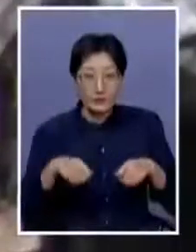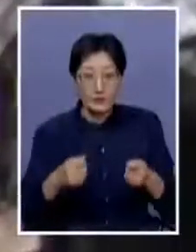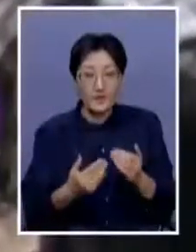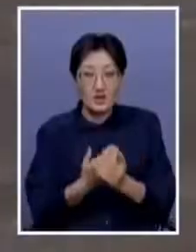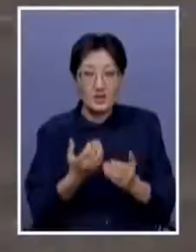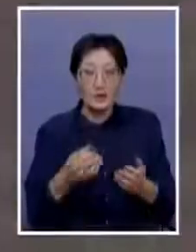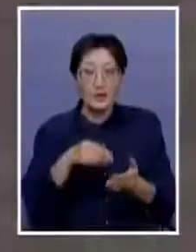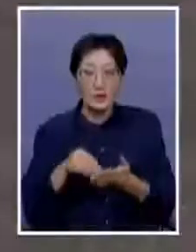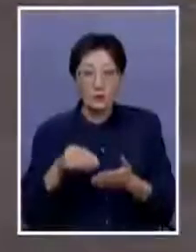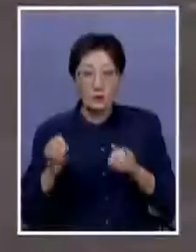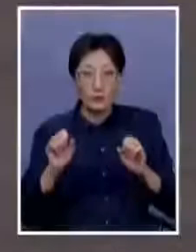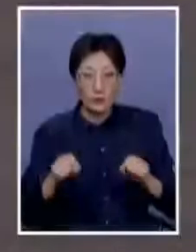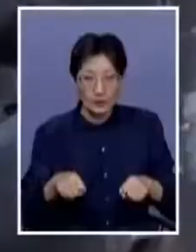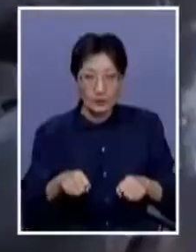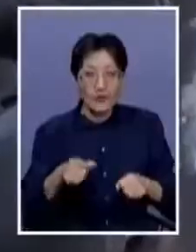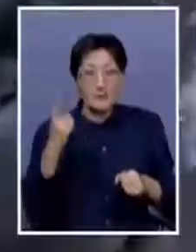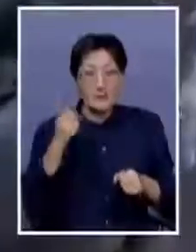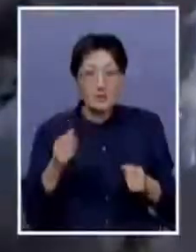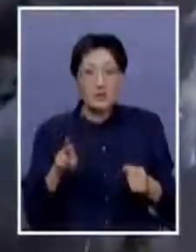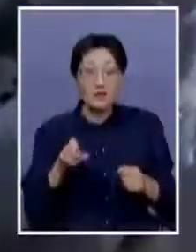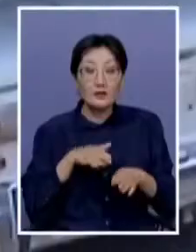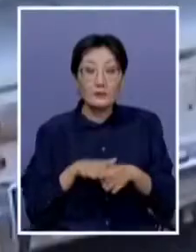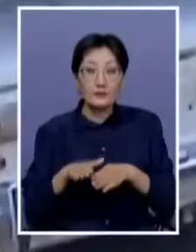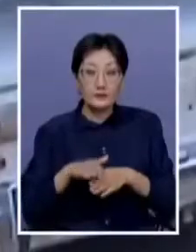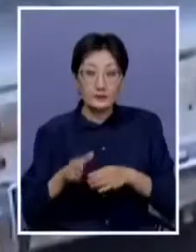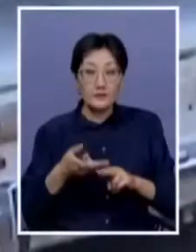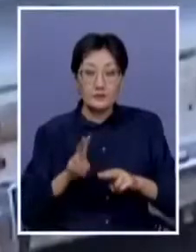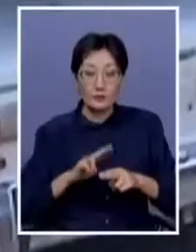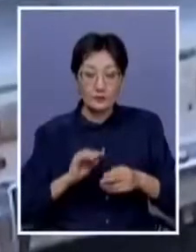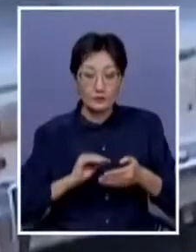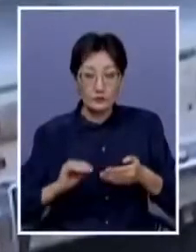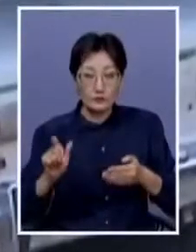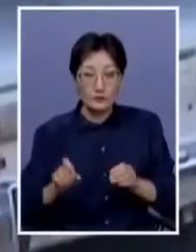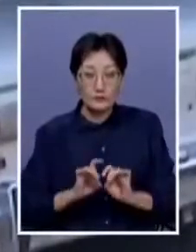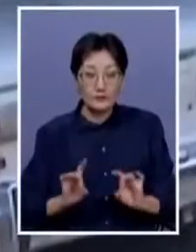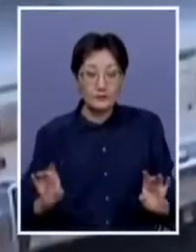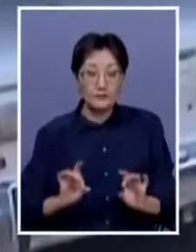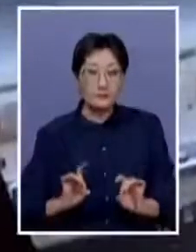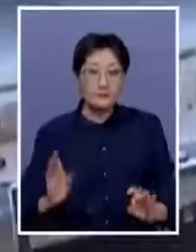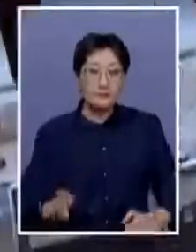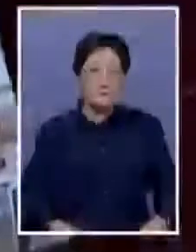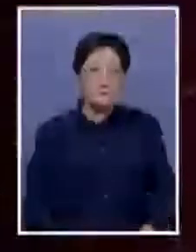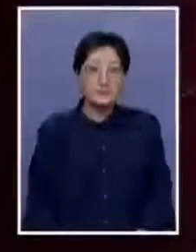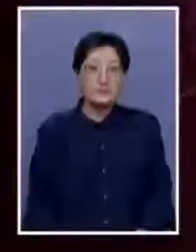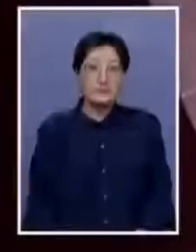жаңасын алуға болатынын білесіз бе? Ол қалай жүзеге асады? Мен ұлағат арғын толықтырып айтамын.